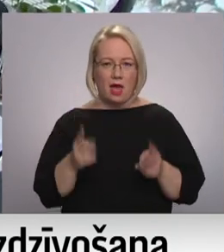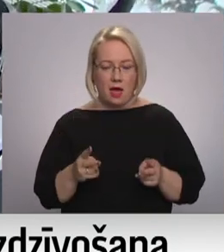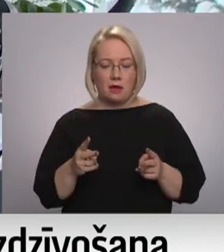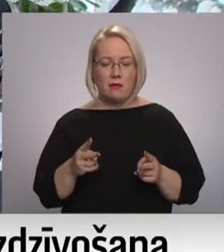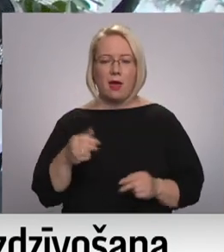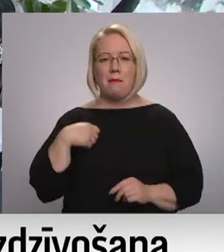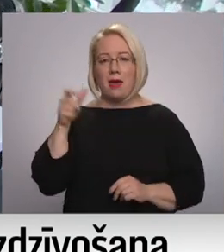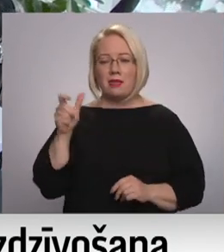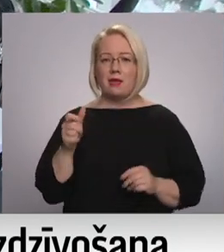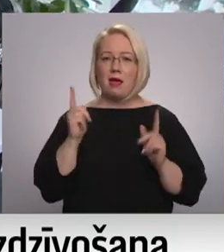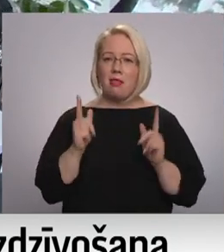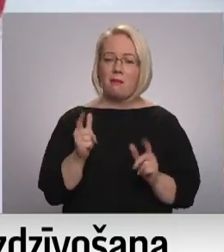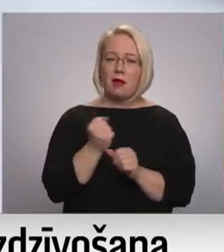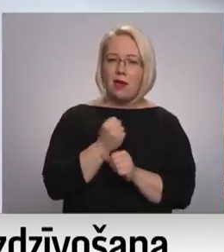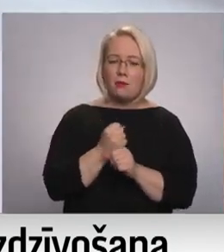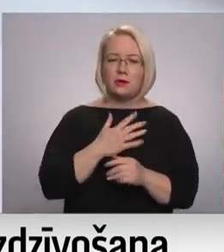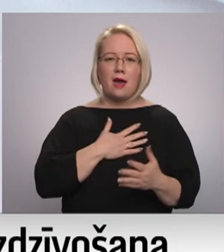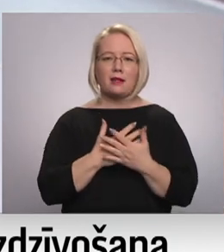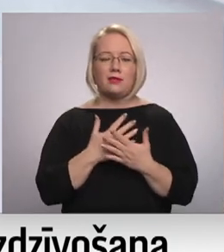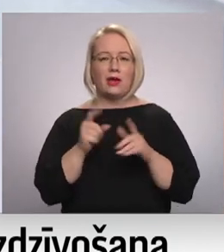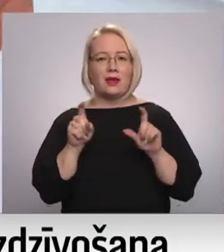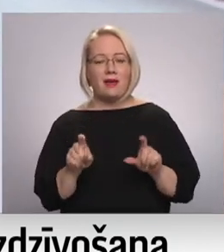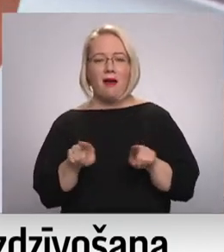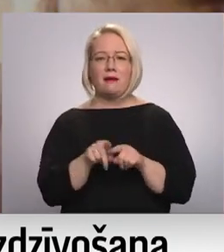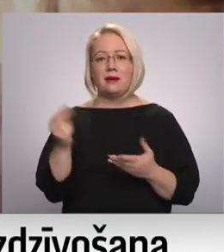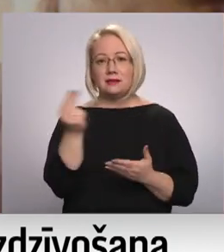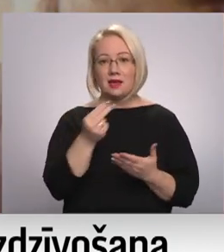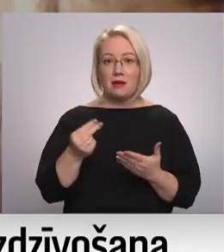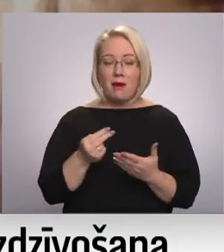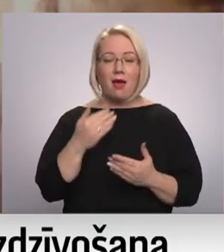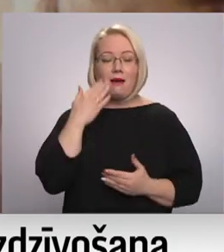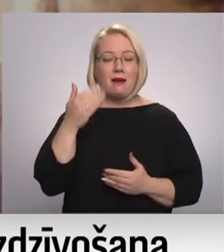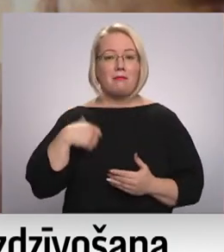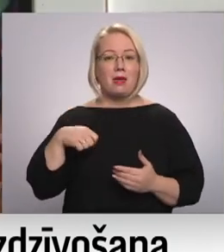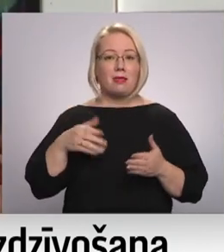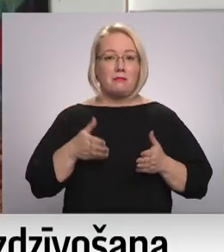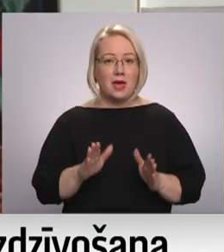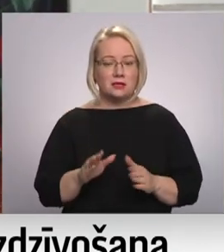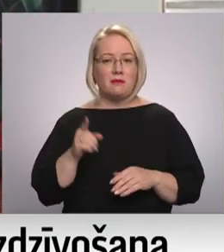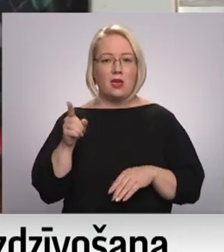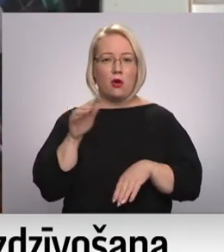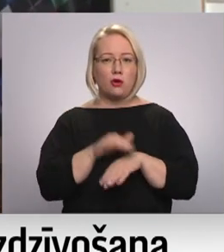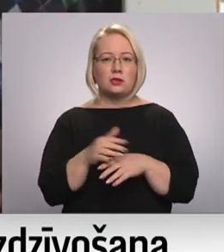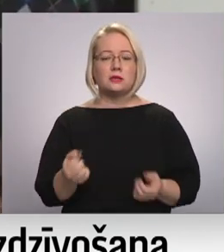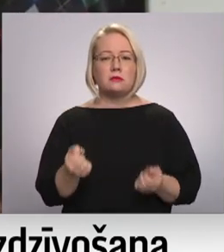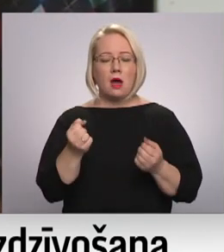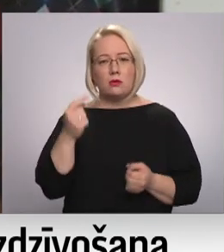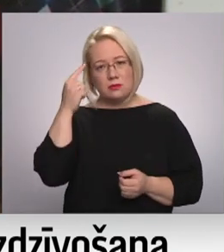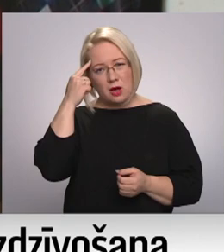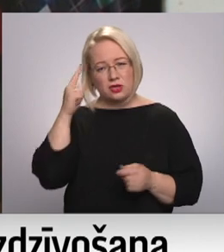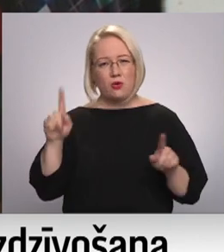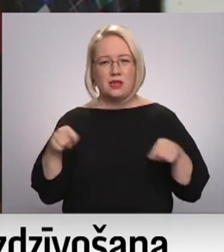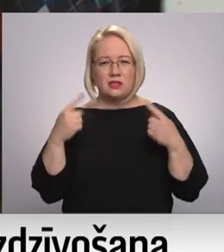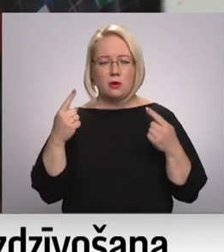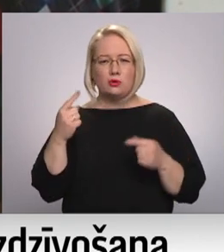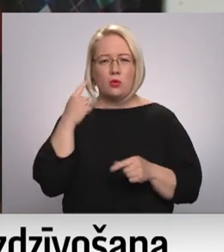Karla labprāt darbojas savā aktivitāšu krēsliņā, arī zīmē. Kad Karla piedzima, viņai konstatēja smagus smadzeņu attīstības un